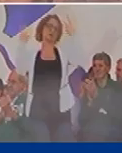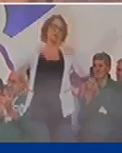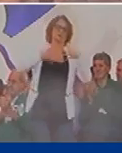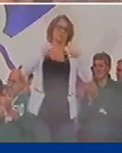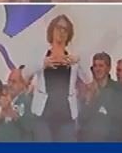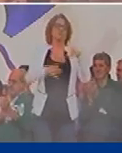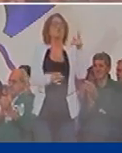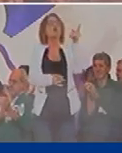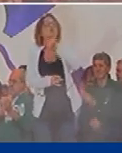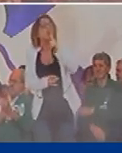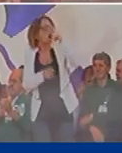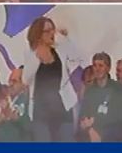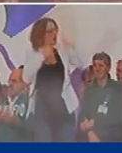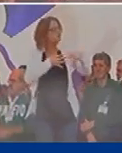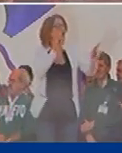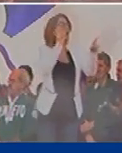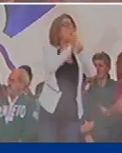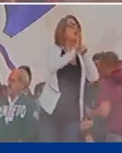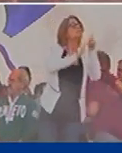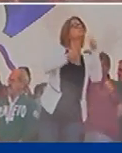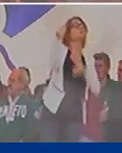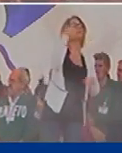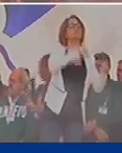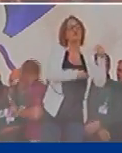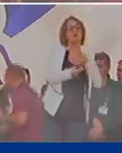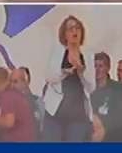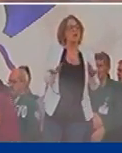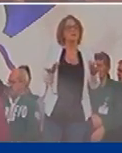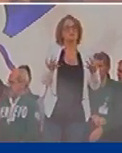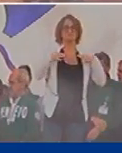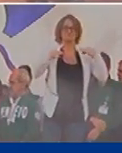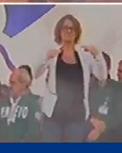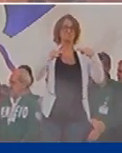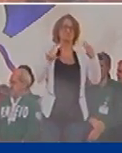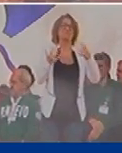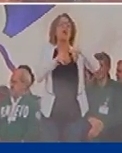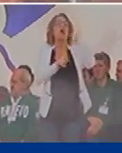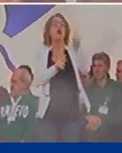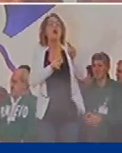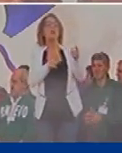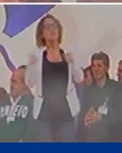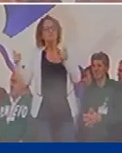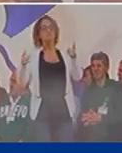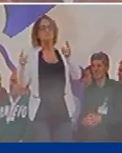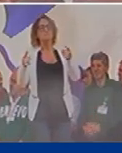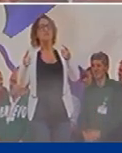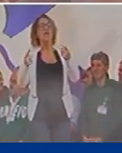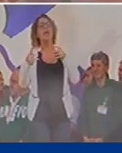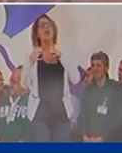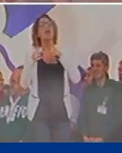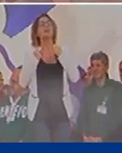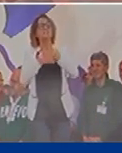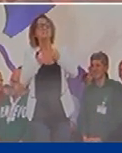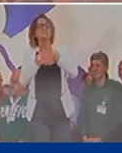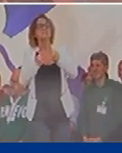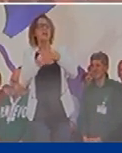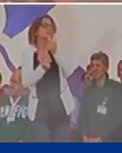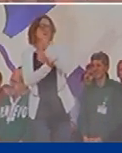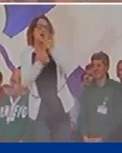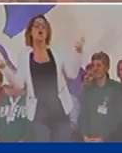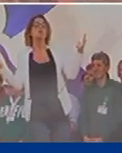non sulla legge elettorale, chi se ne impippa e anche dopo, anche durante la resistenza non c'erano